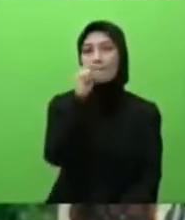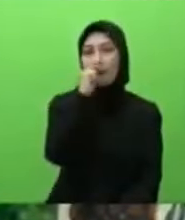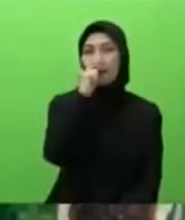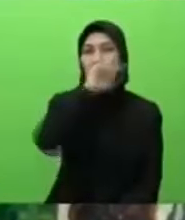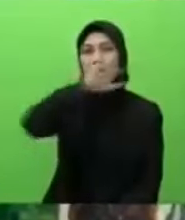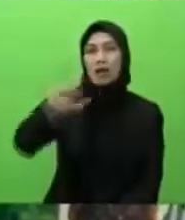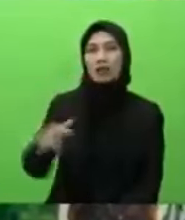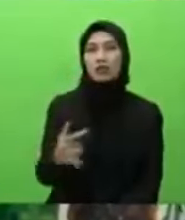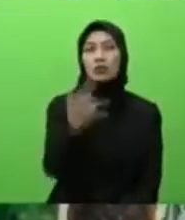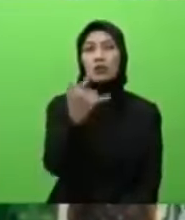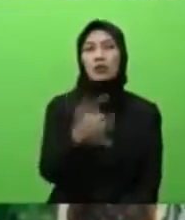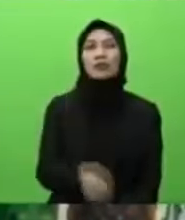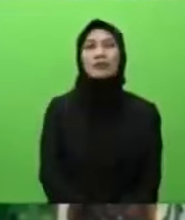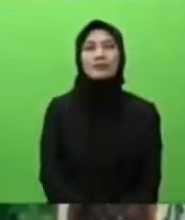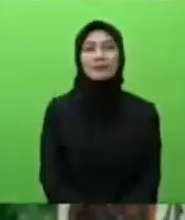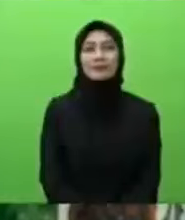Joko